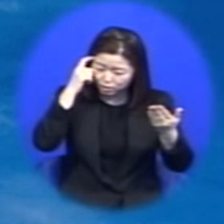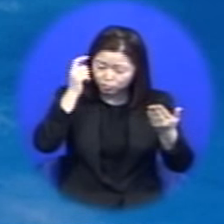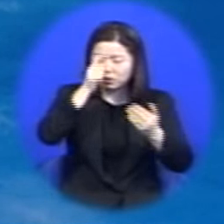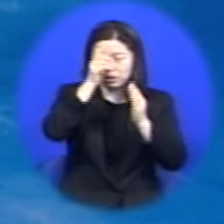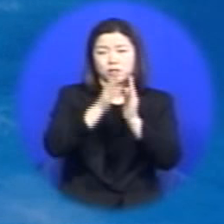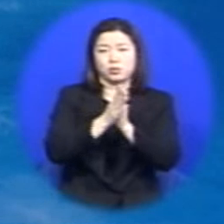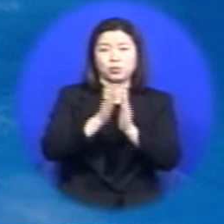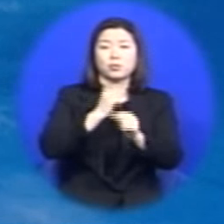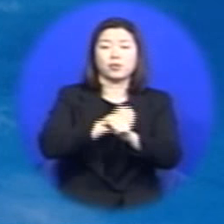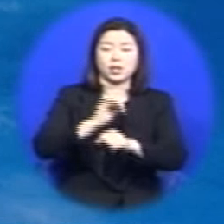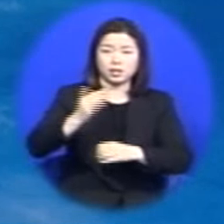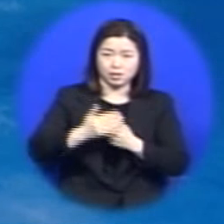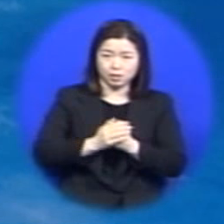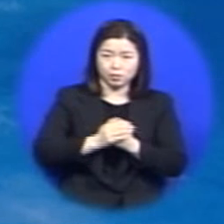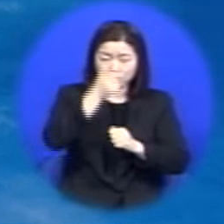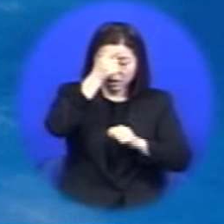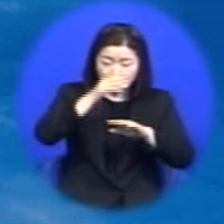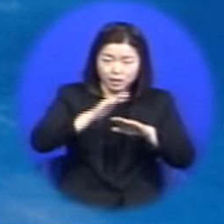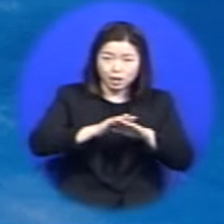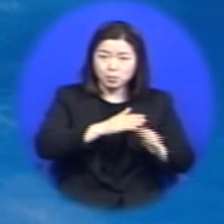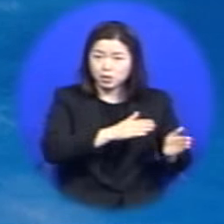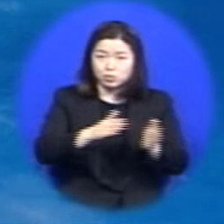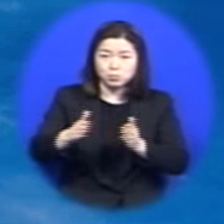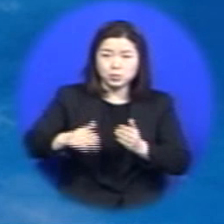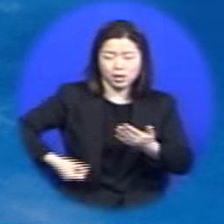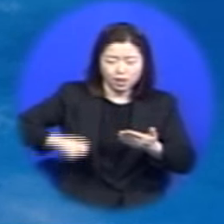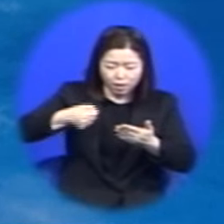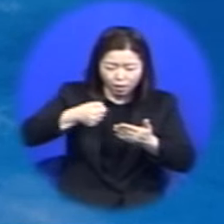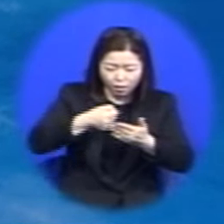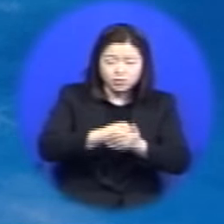이거는 예배의 준비에 결정적인 것입니다.